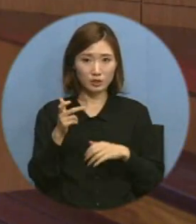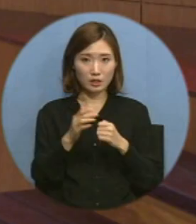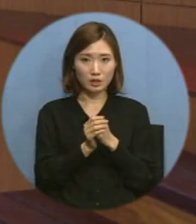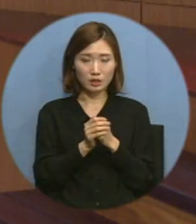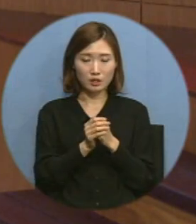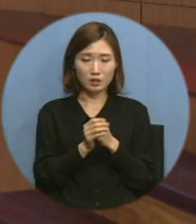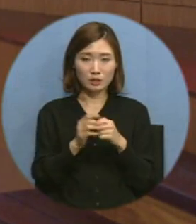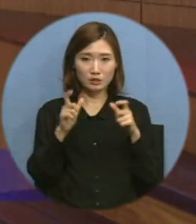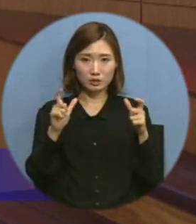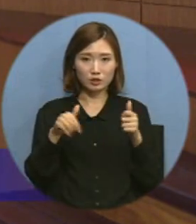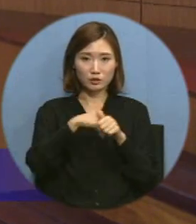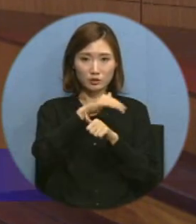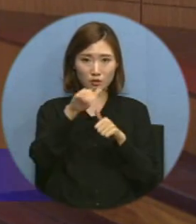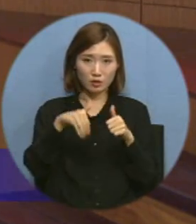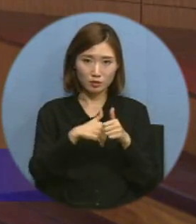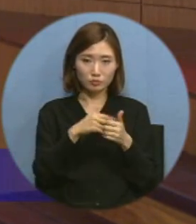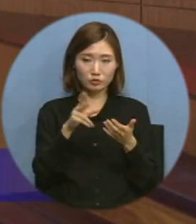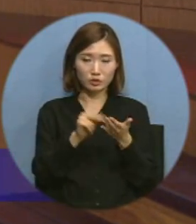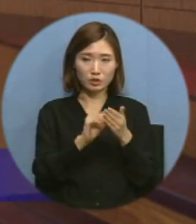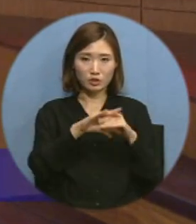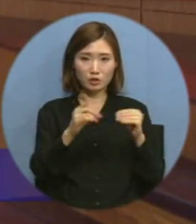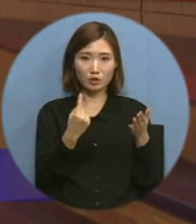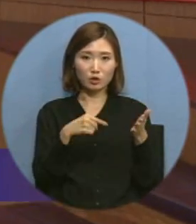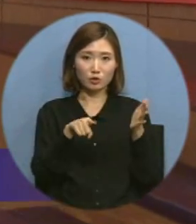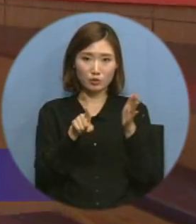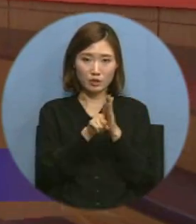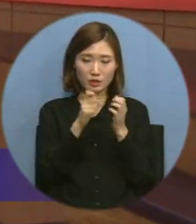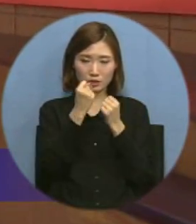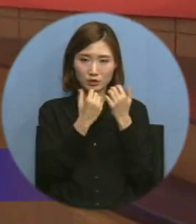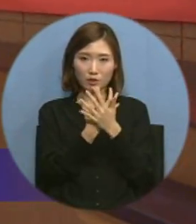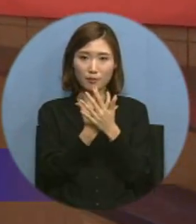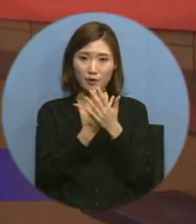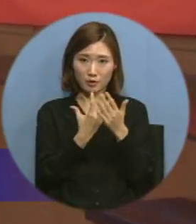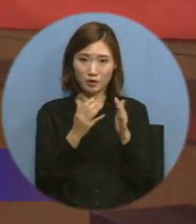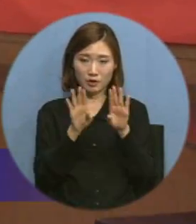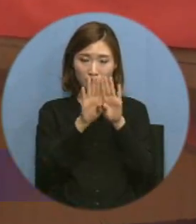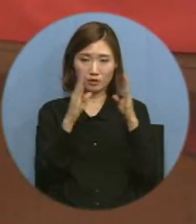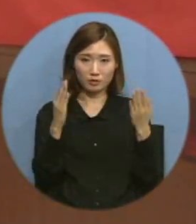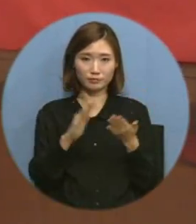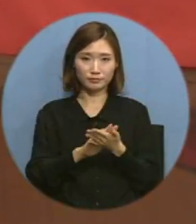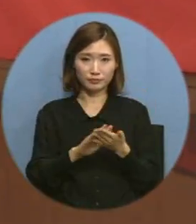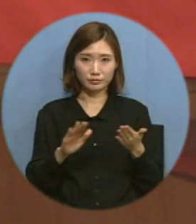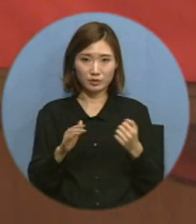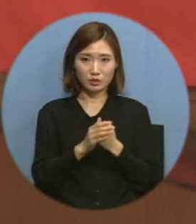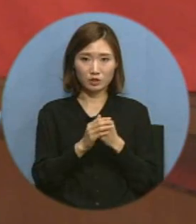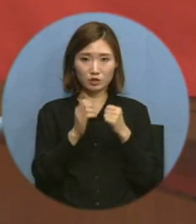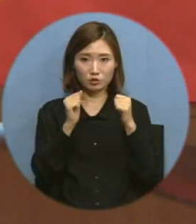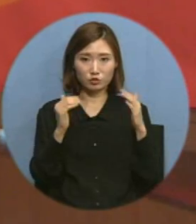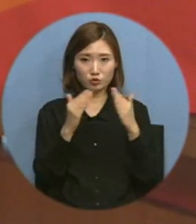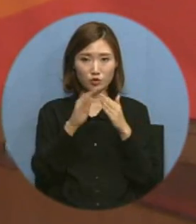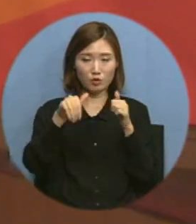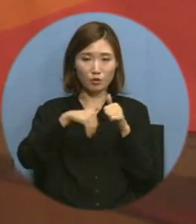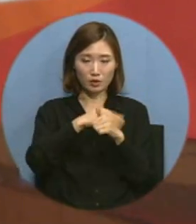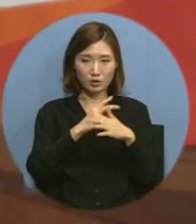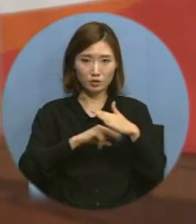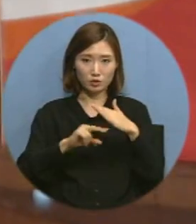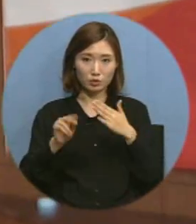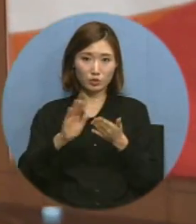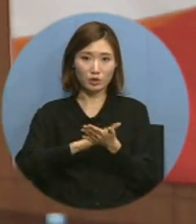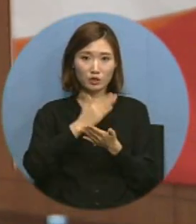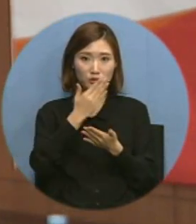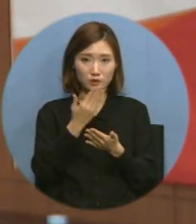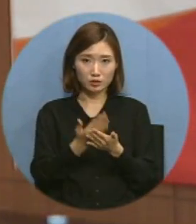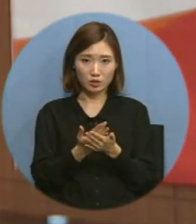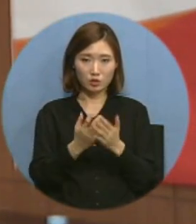산적한 지역 현안을 해결하기 위한 민간차원의 렸습니다 어 주거환경 개선과 철도 시설 개선